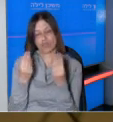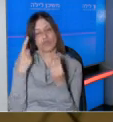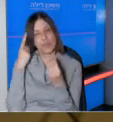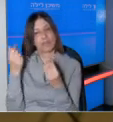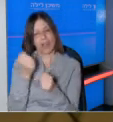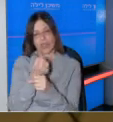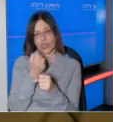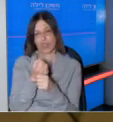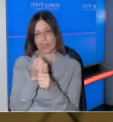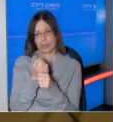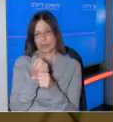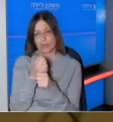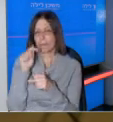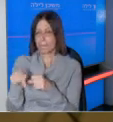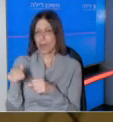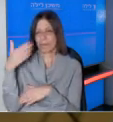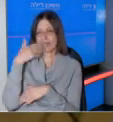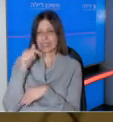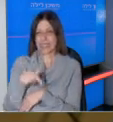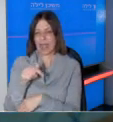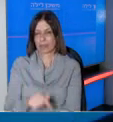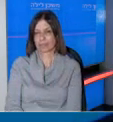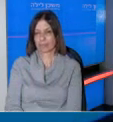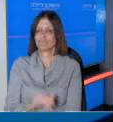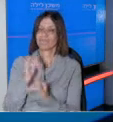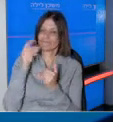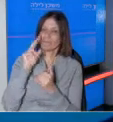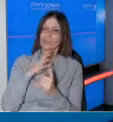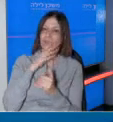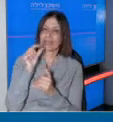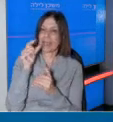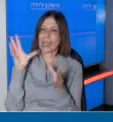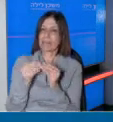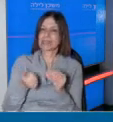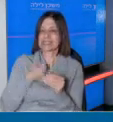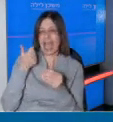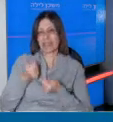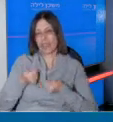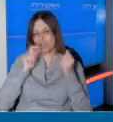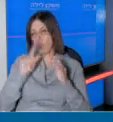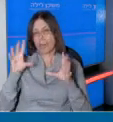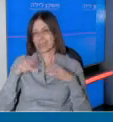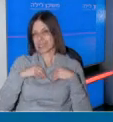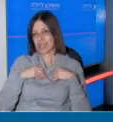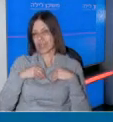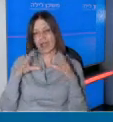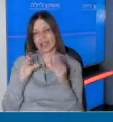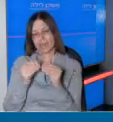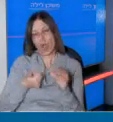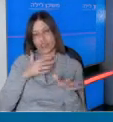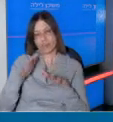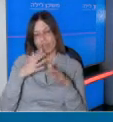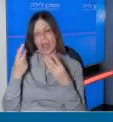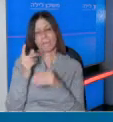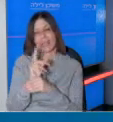להרים אצלנו במדינת ישראל. כן, רק יש בעיה קטנה עם שרת החינוך שלא כל כך מסכימה עם הצעדים של ראש הממשלה, אבל אני מיד חוזר